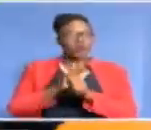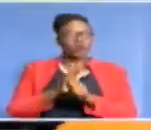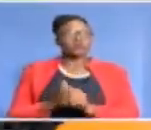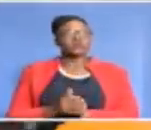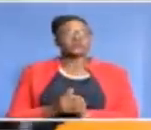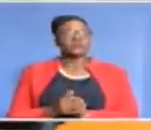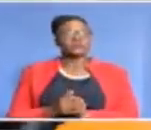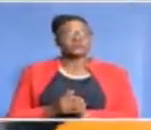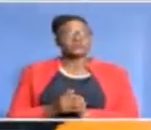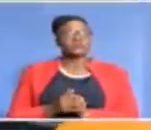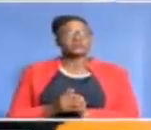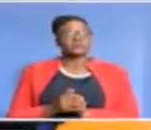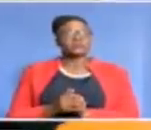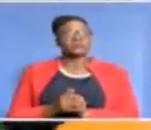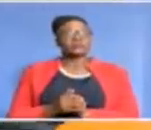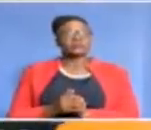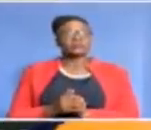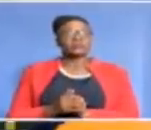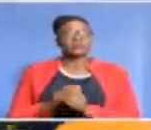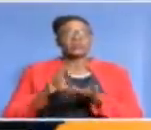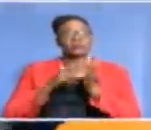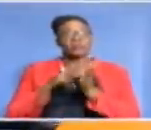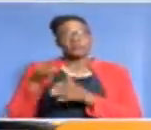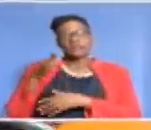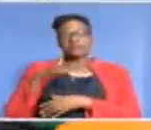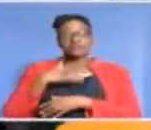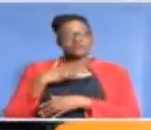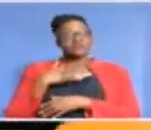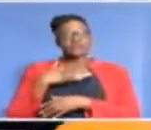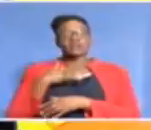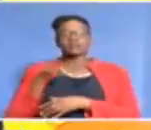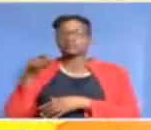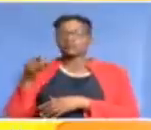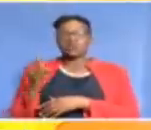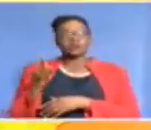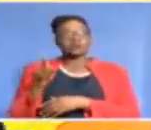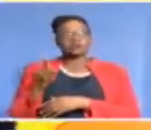Wao, Elachi hakustahili kutia guu lake ofisini humo.